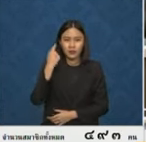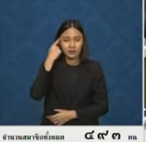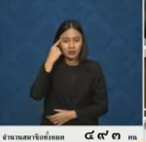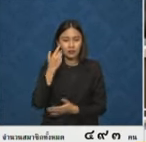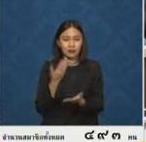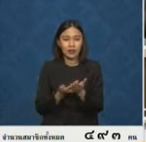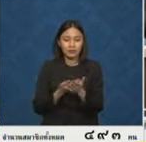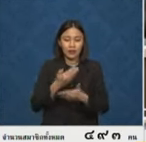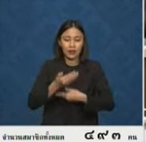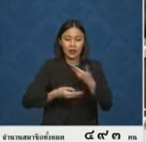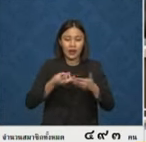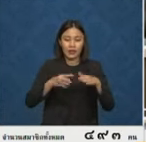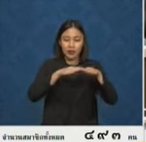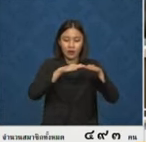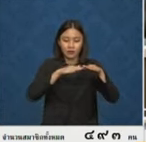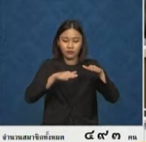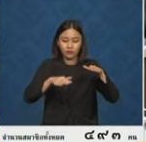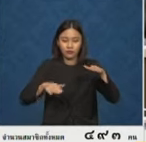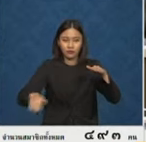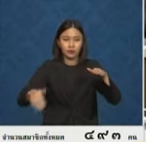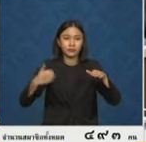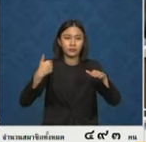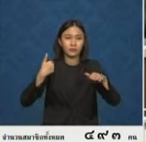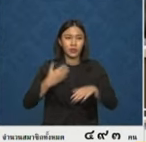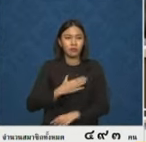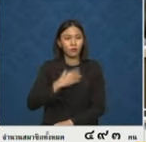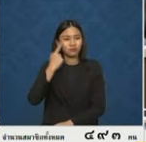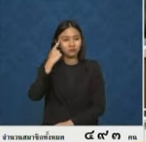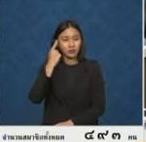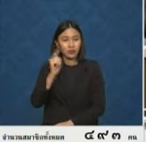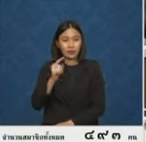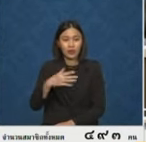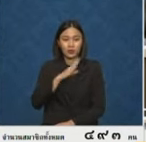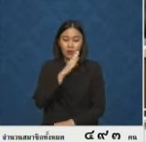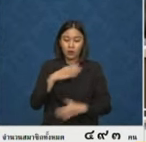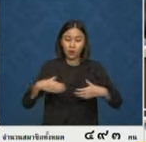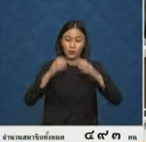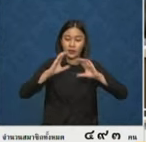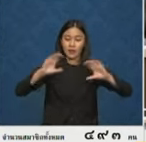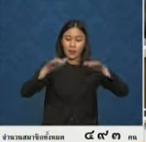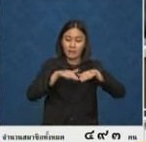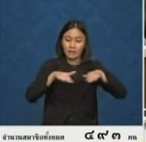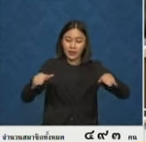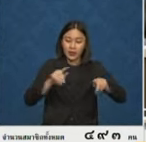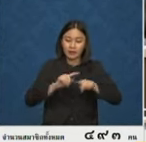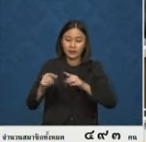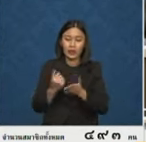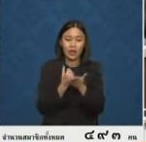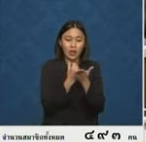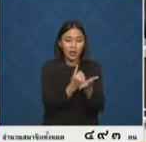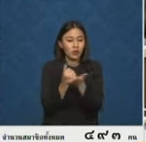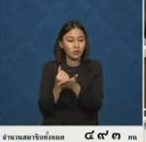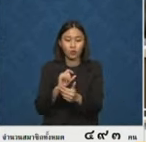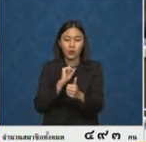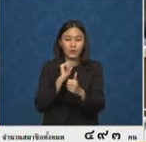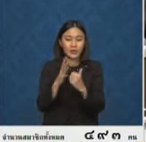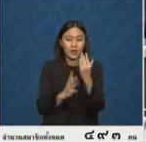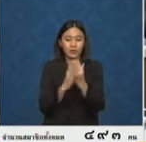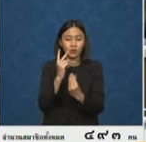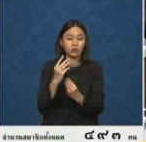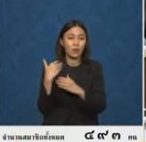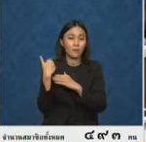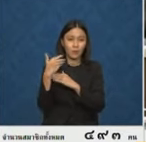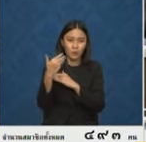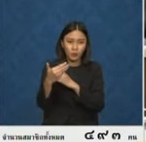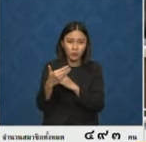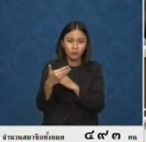ราคาเข้าเปลือกจะตกต่ำลงเรื่อยๆผมเกรงว่าหากรัฐบาลยังไม่มีมาตรการใดๆให้ทันในช่วง 2สัปดาห์นับจาก